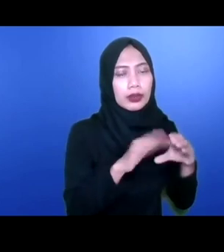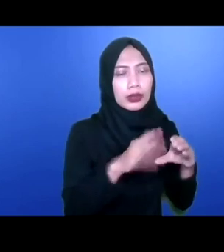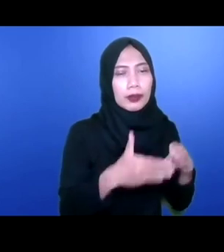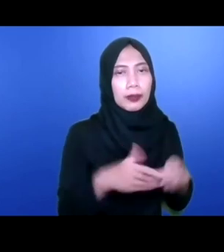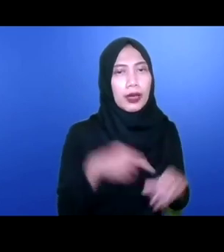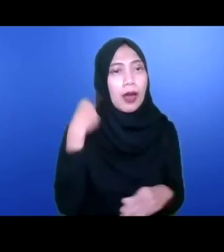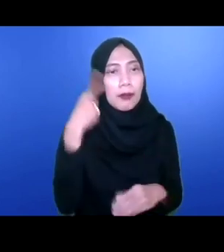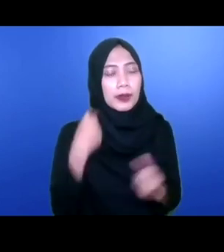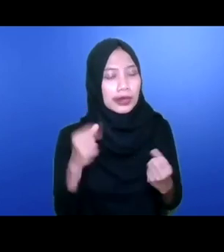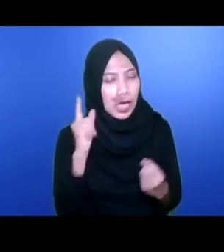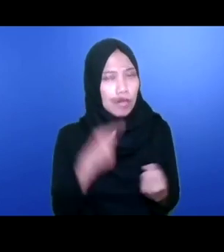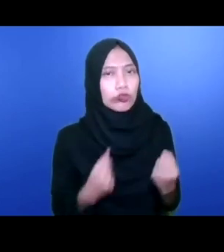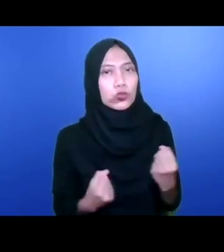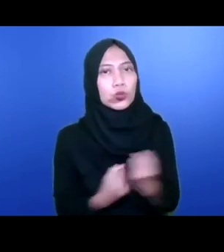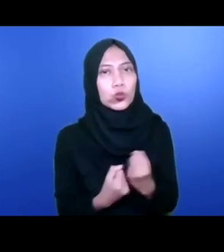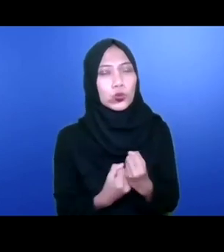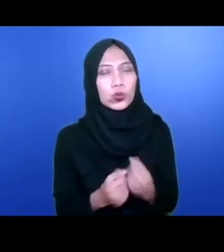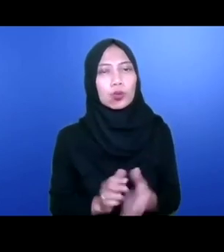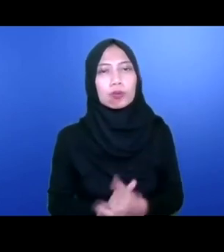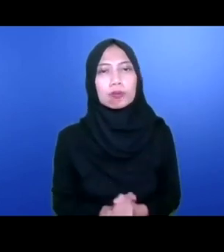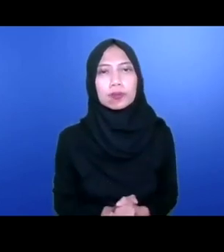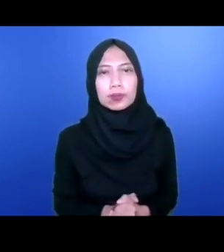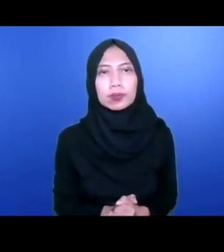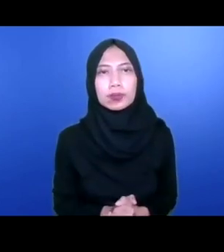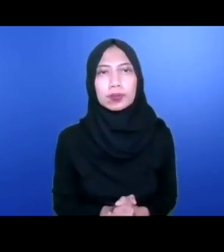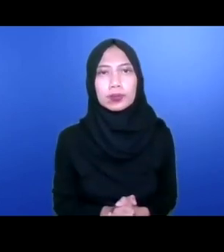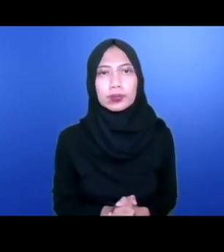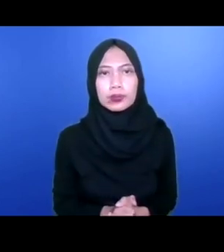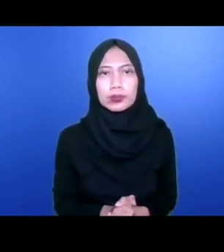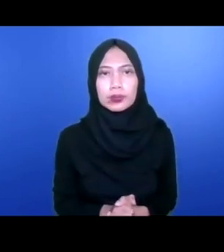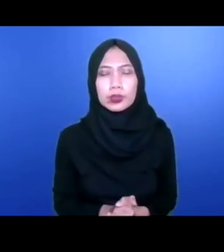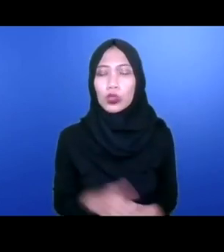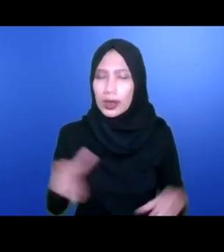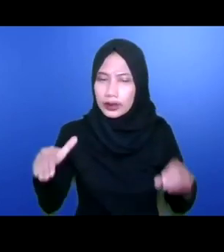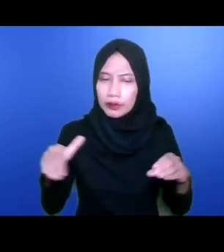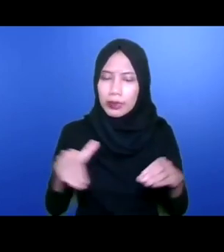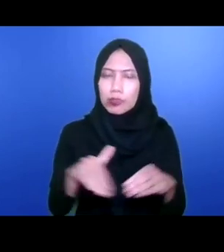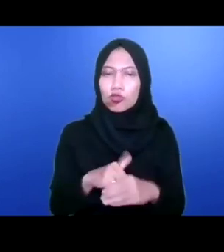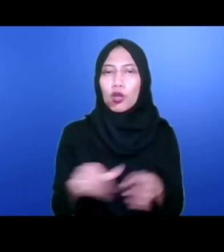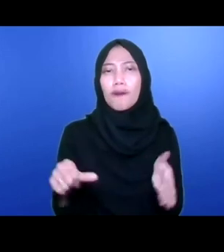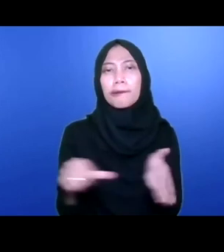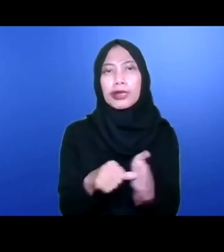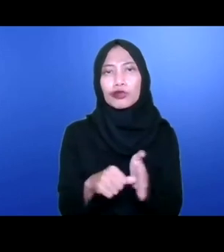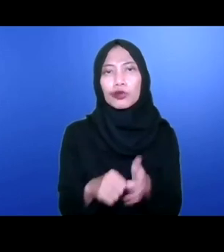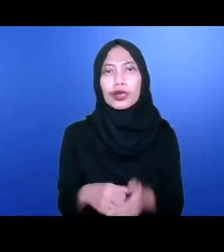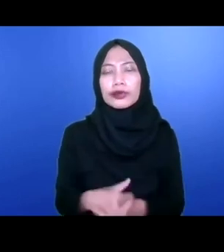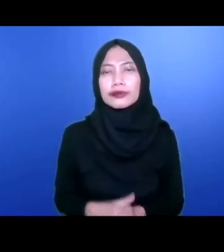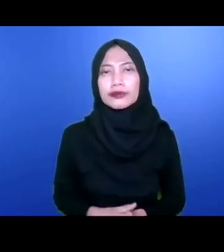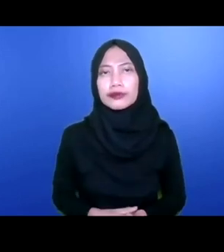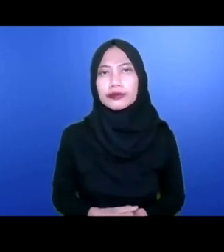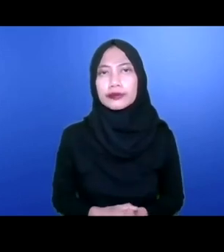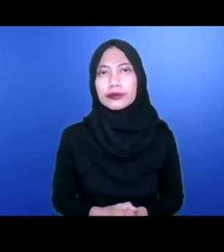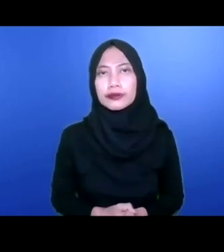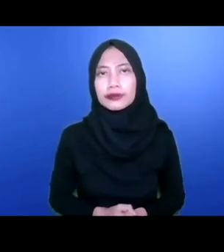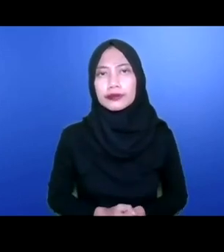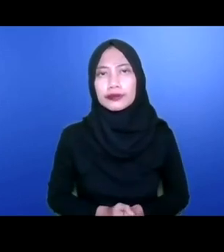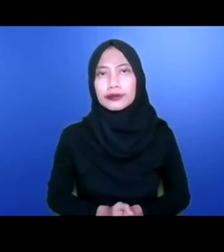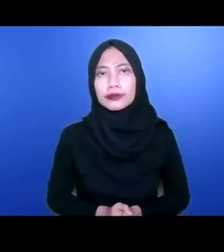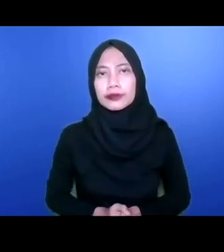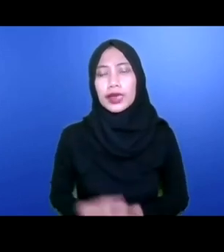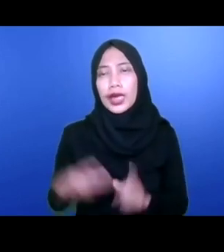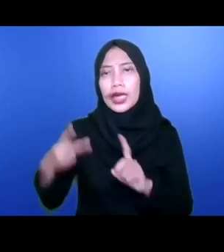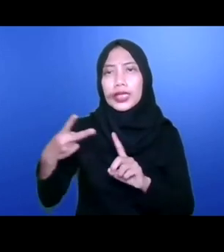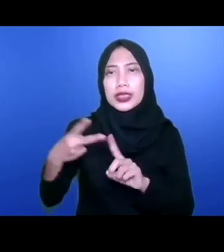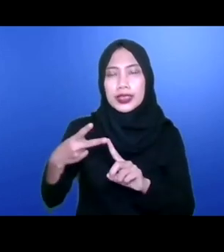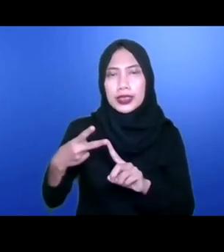tahu apa-apa, Pemda ikut mendukung. Nah, itu termasuk insentif juga. Isu kedua, mengenai biaya pengelolaan jaringan agen